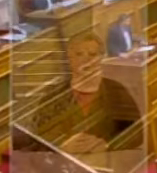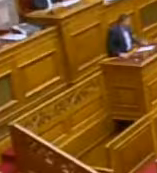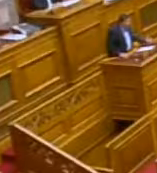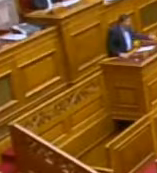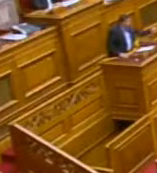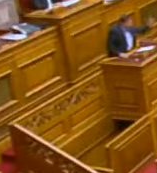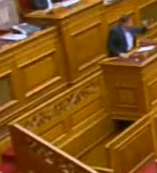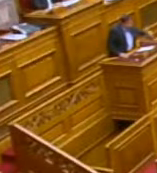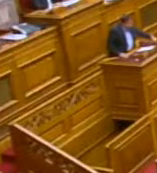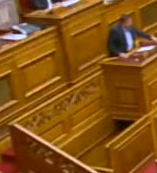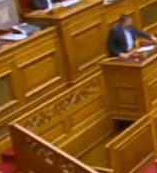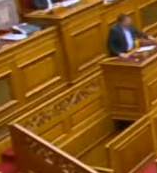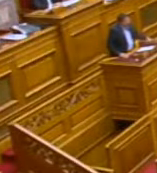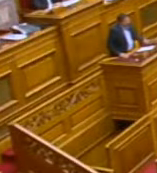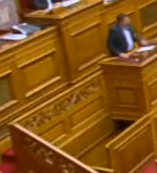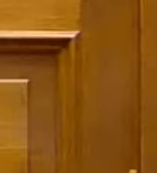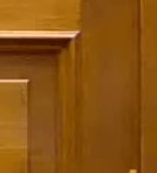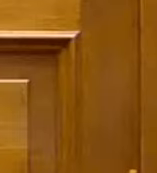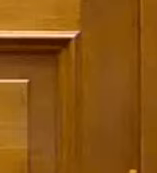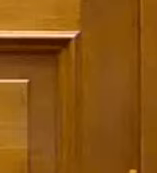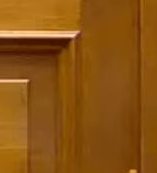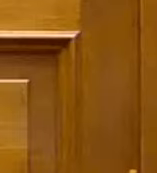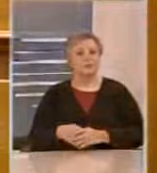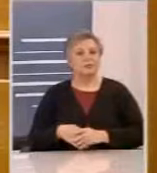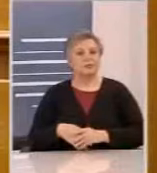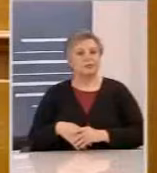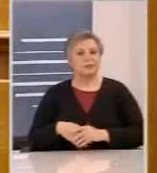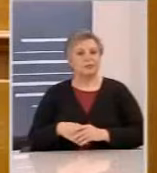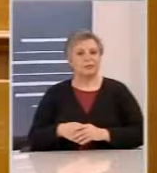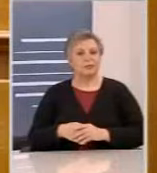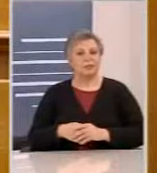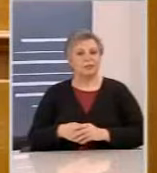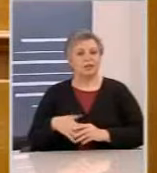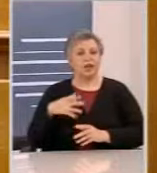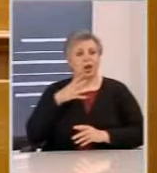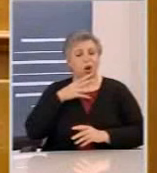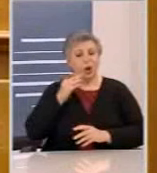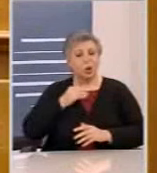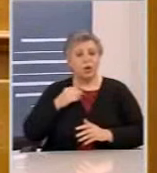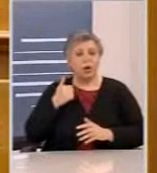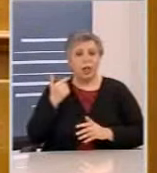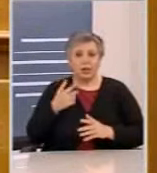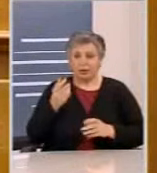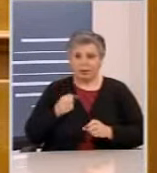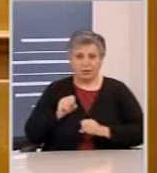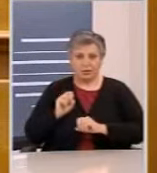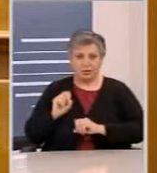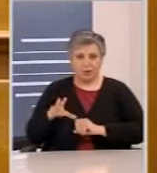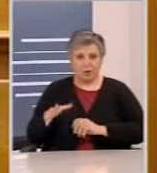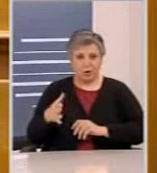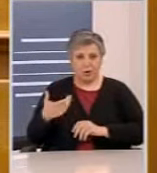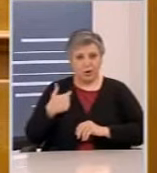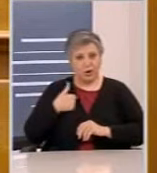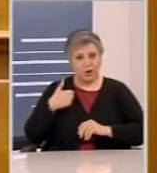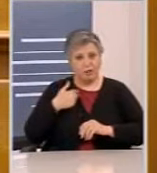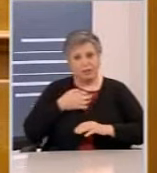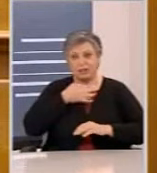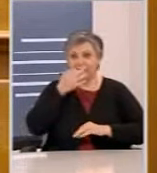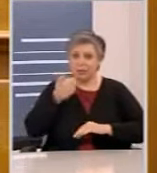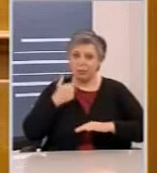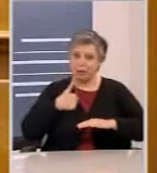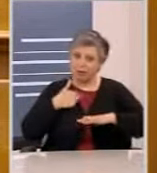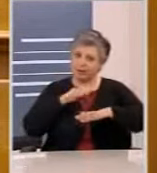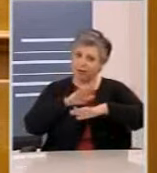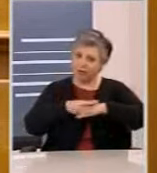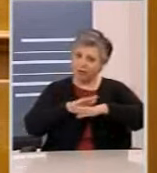Και επειδή προφανώς δεν έχουμε σκοπό να σας κάνουμε τη χάρη να αυτοενοχοποιηθούμε και